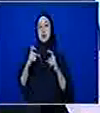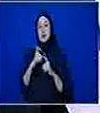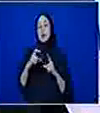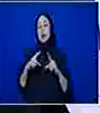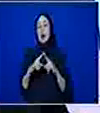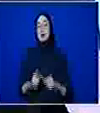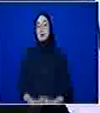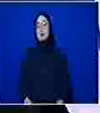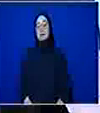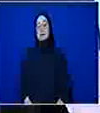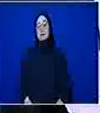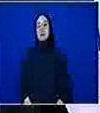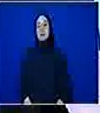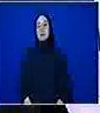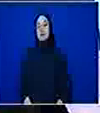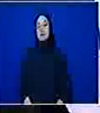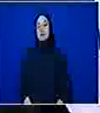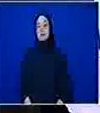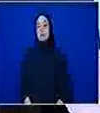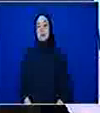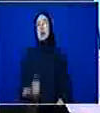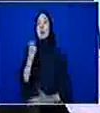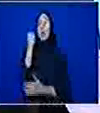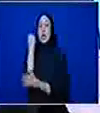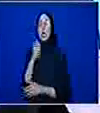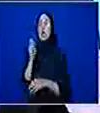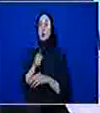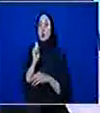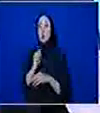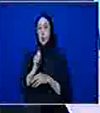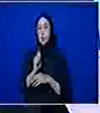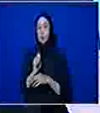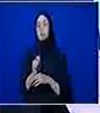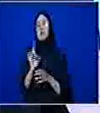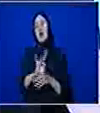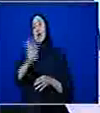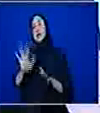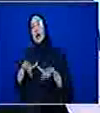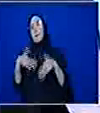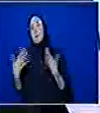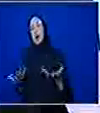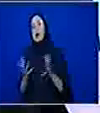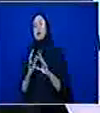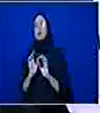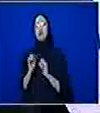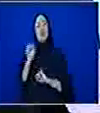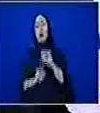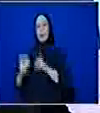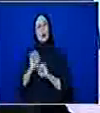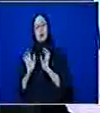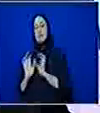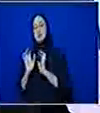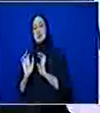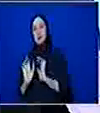di samping penegakan hukum, kita juga telah mengerjakan banyak hal. Mungkin